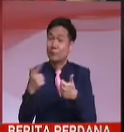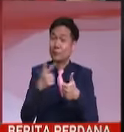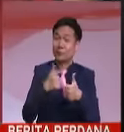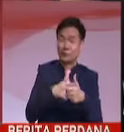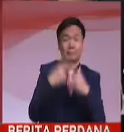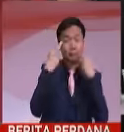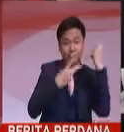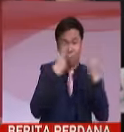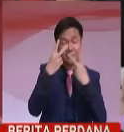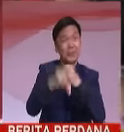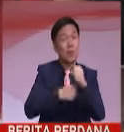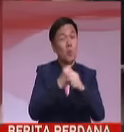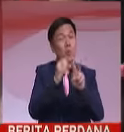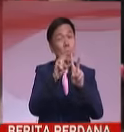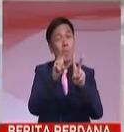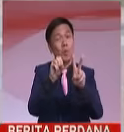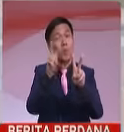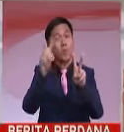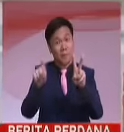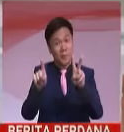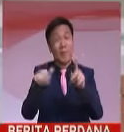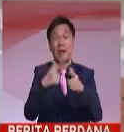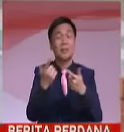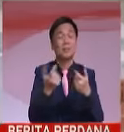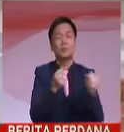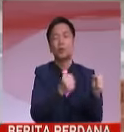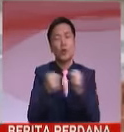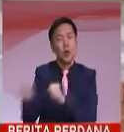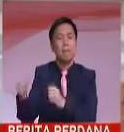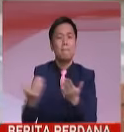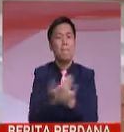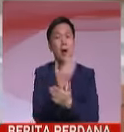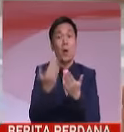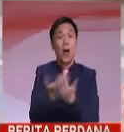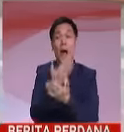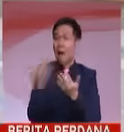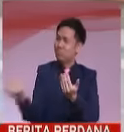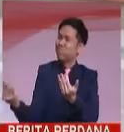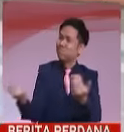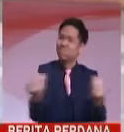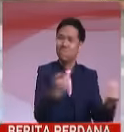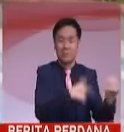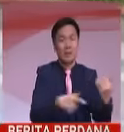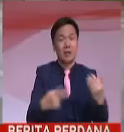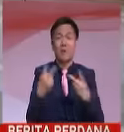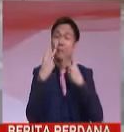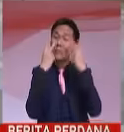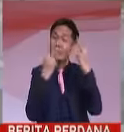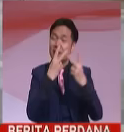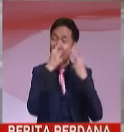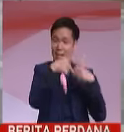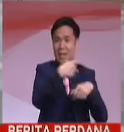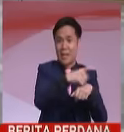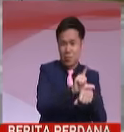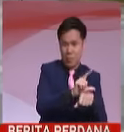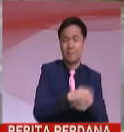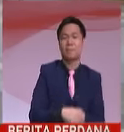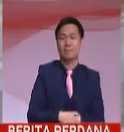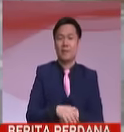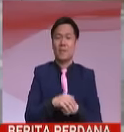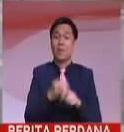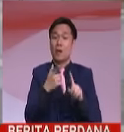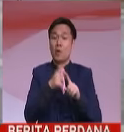cuman tahun 2021 dalam membentuk strategi baharu pelancong domestik kepulauan Kawi Muhammad Nazim Mashur